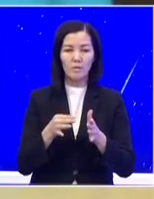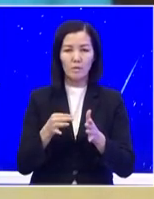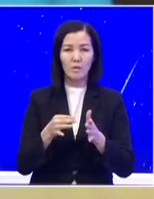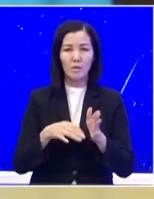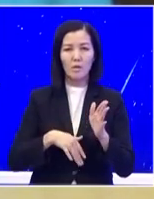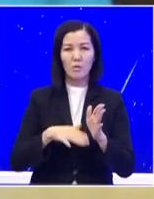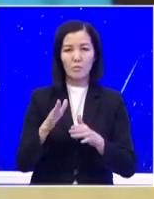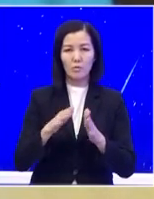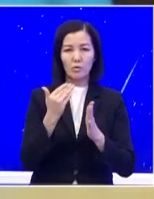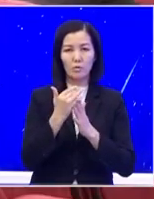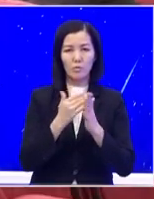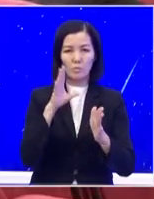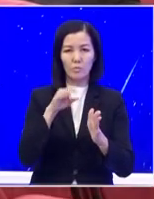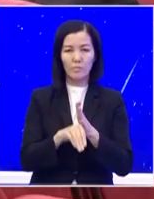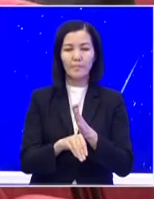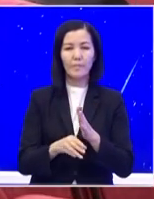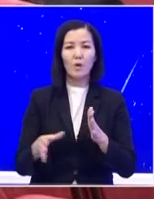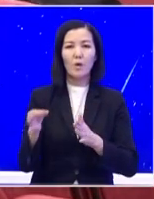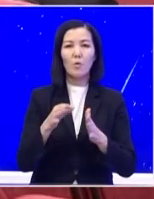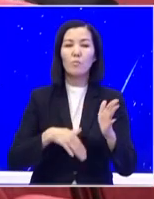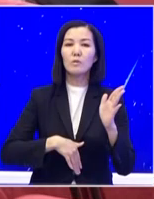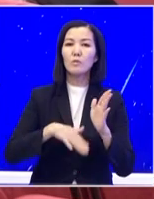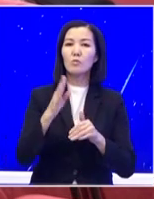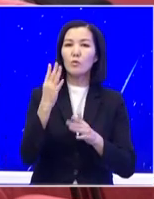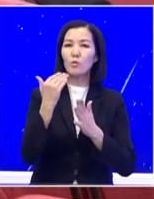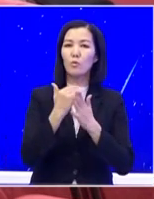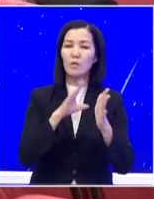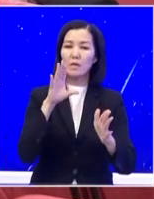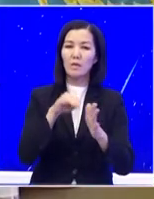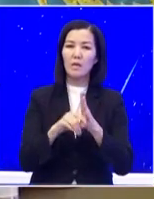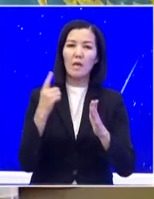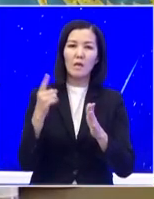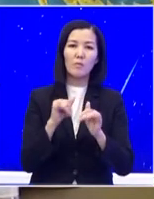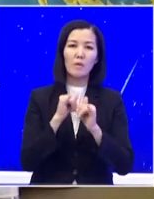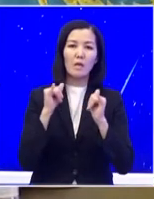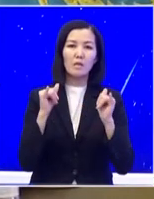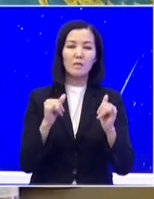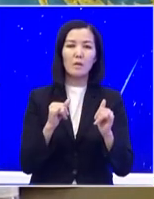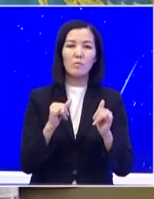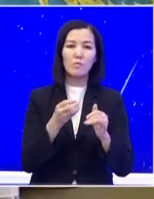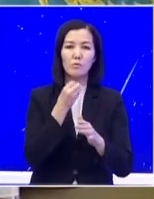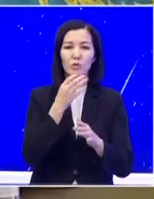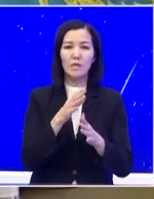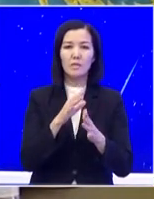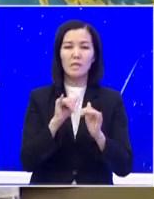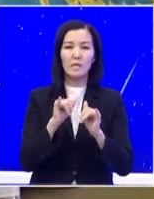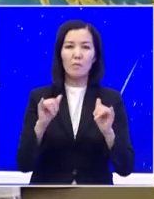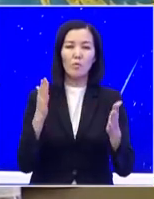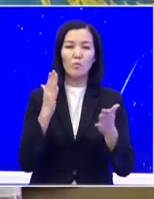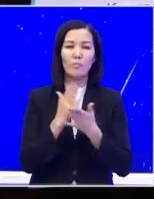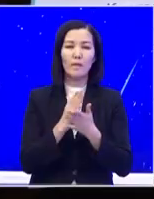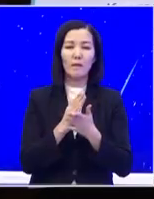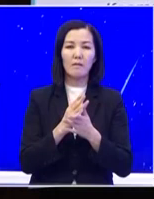облыстары. Өте жақсы көрсеткіштер. Облыс озық төрттікке экономикадағы оң көрсеткіштермен еніп отыр. Негізгі салаларда өсім бар. Атап